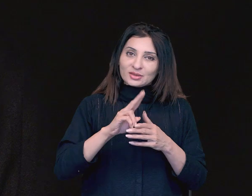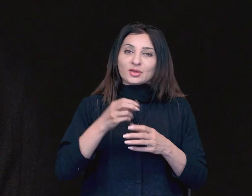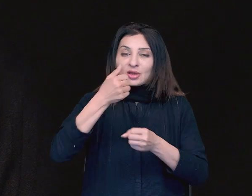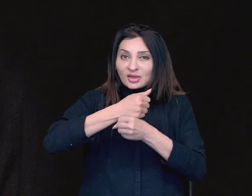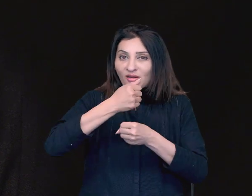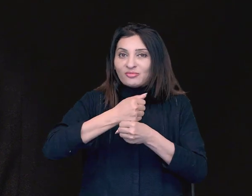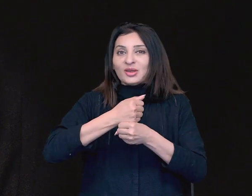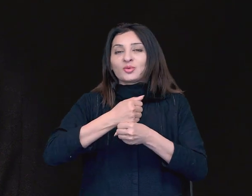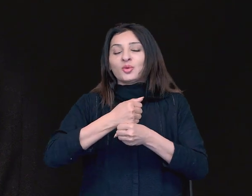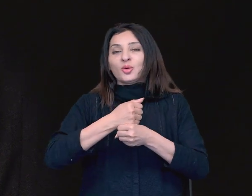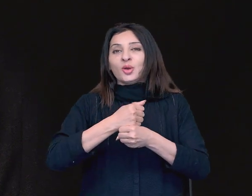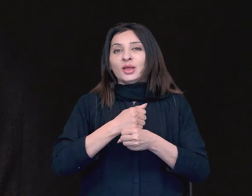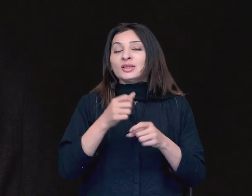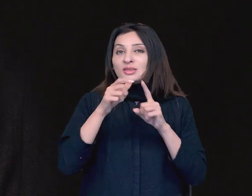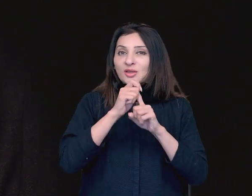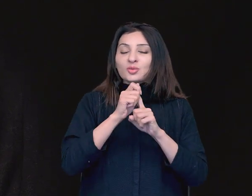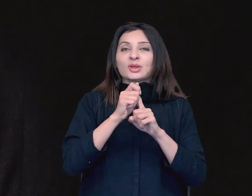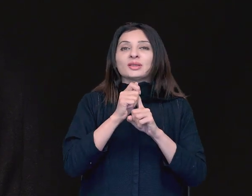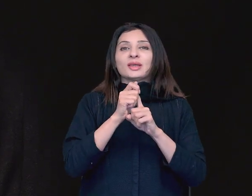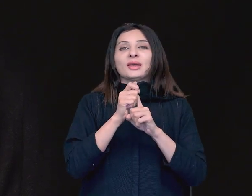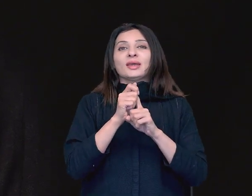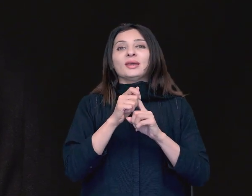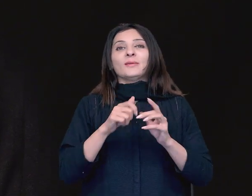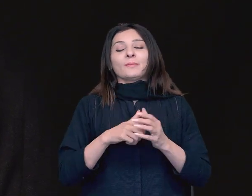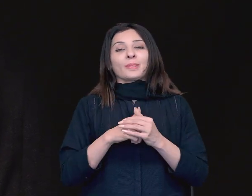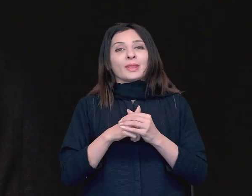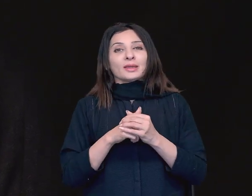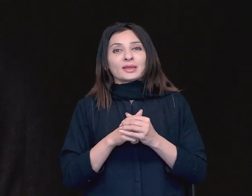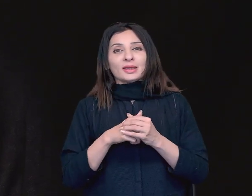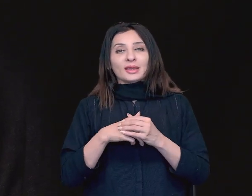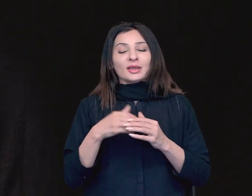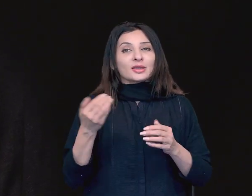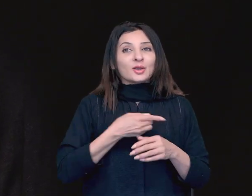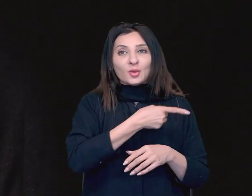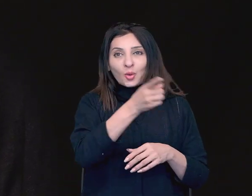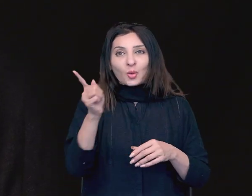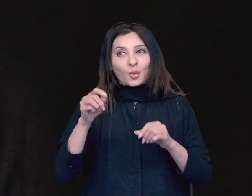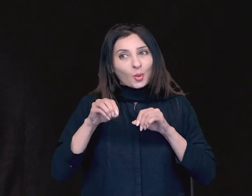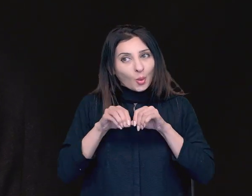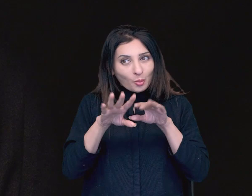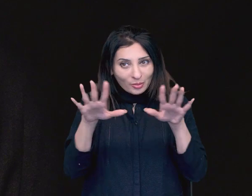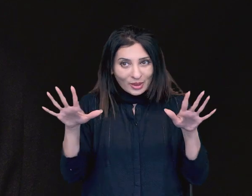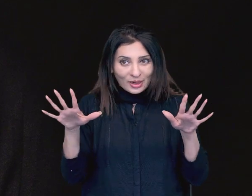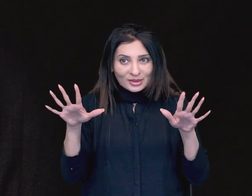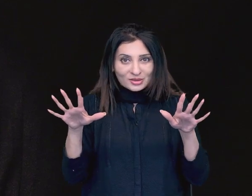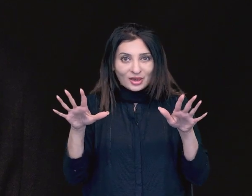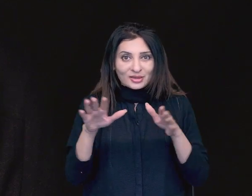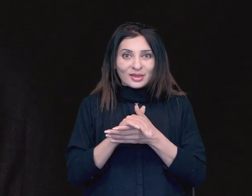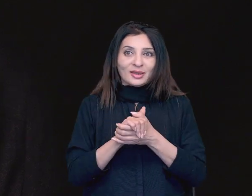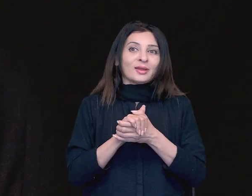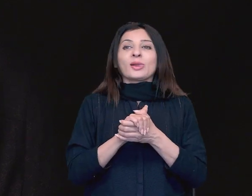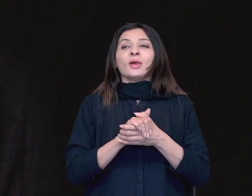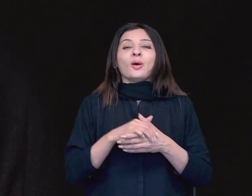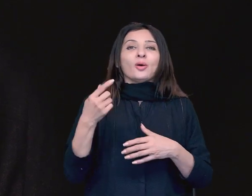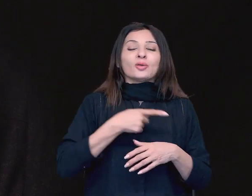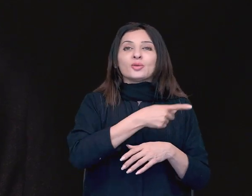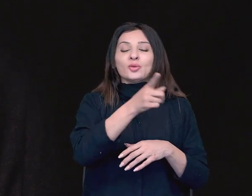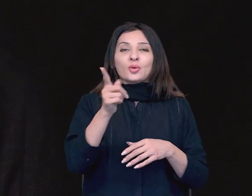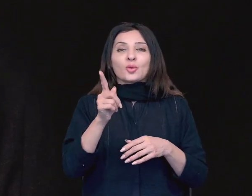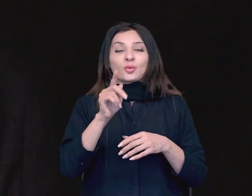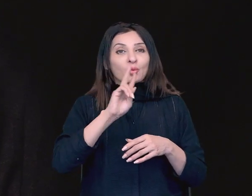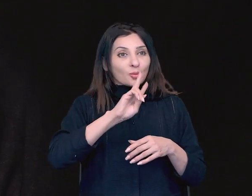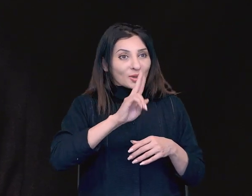کو یہ انڈیویجول لیول پہ کرنے کے کام نہیں ہے، لوگوں کو لابی کرنا چاہیے کہ وہ حکومت کو مجبور کرے کہ بچیوں